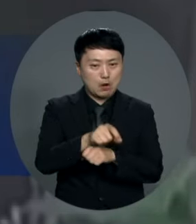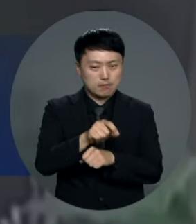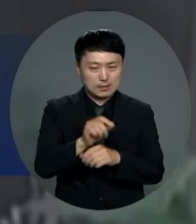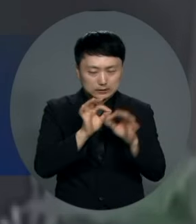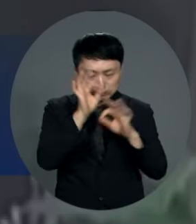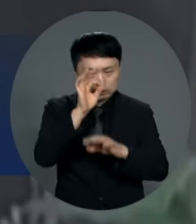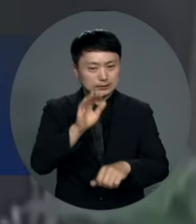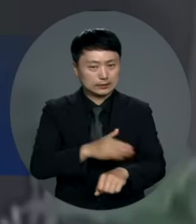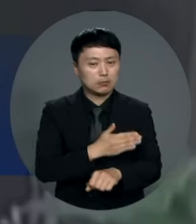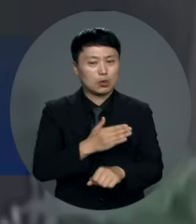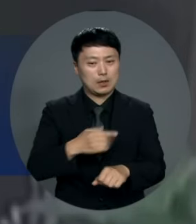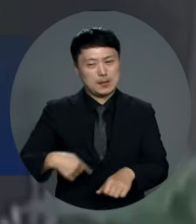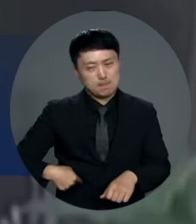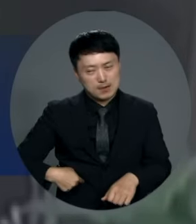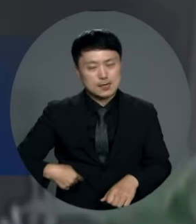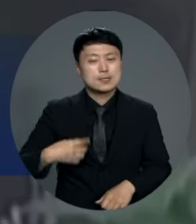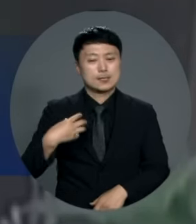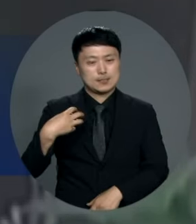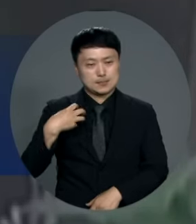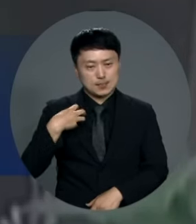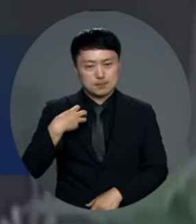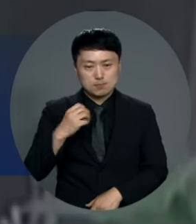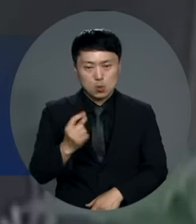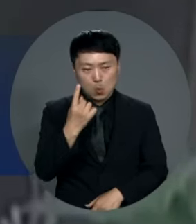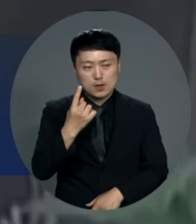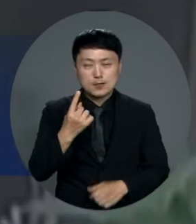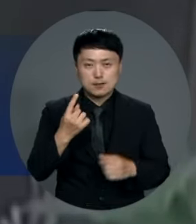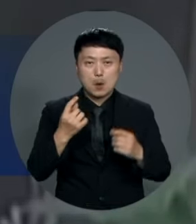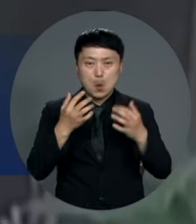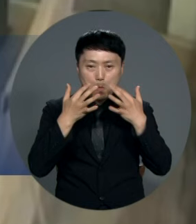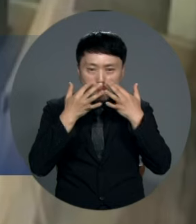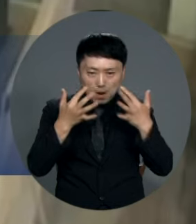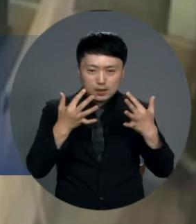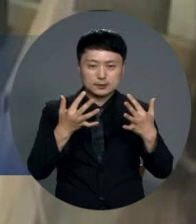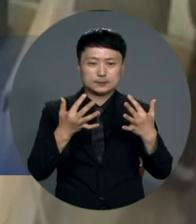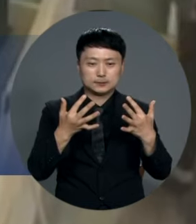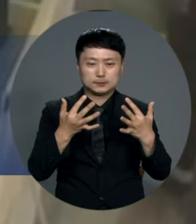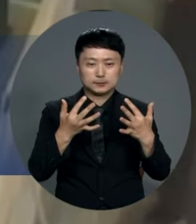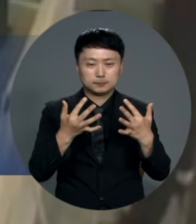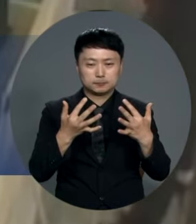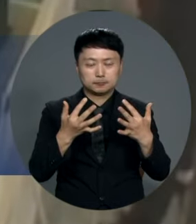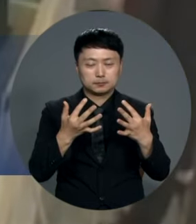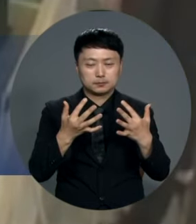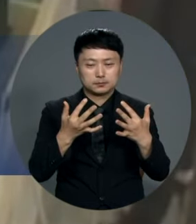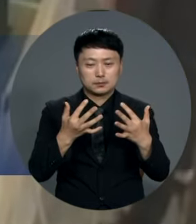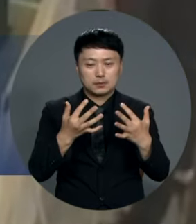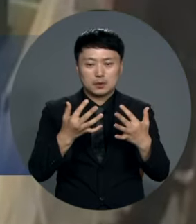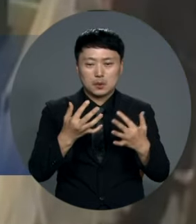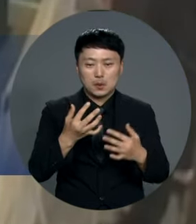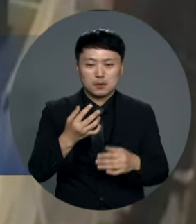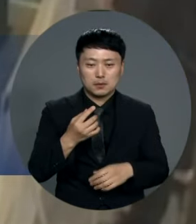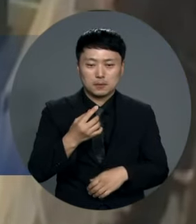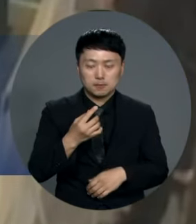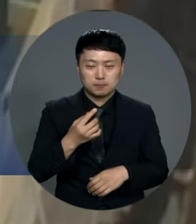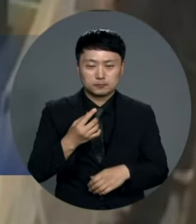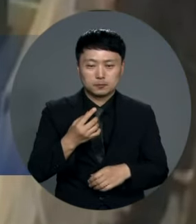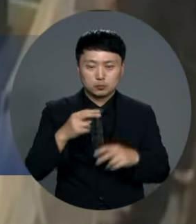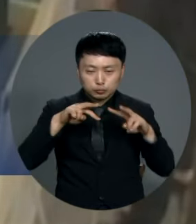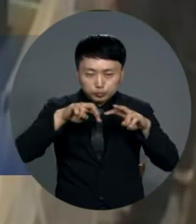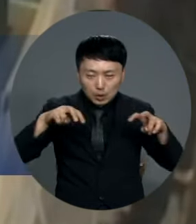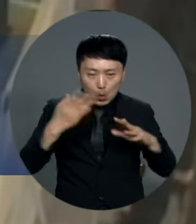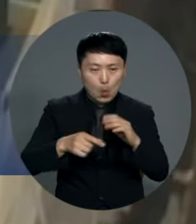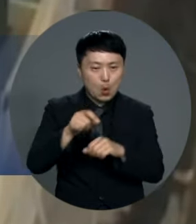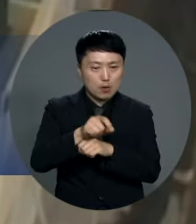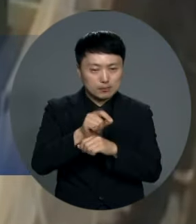책임이 있잖아요. 진위를 좀 명확하게 밝혀가지고 이 사건이 정말 그 공무원들이 잘못했다 하면은